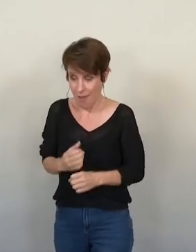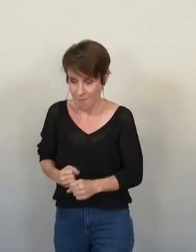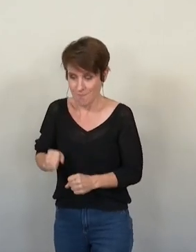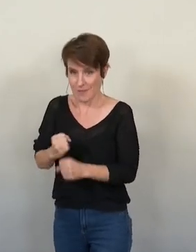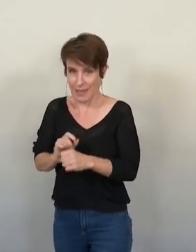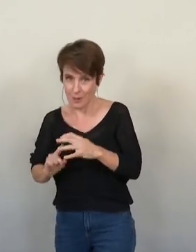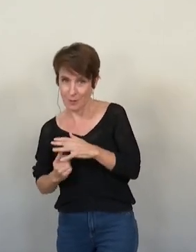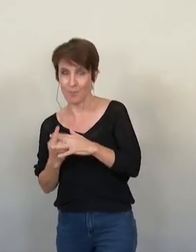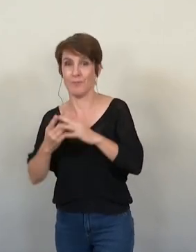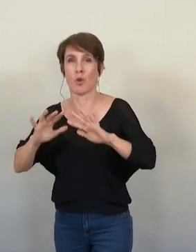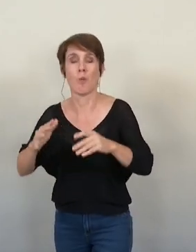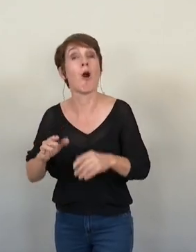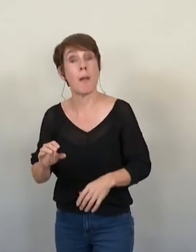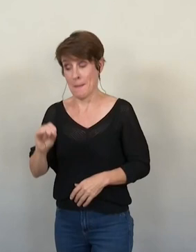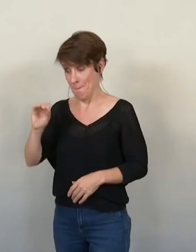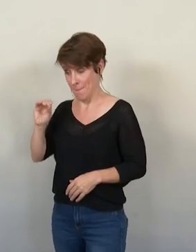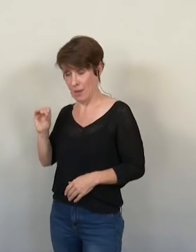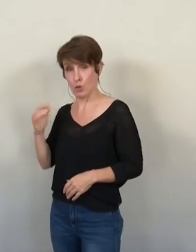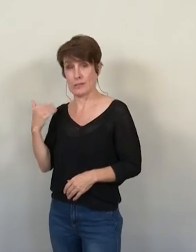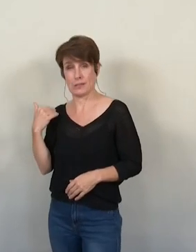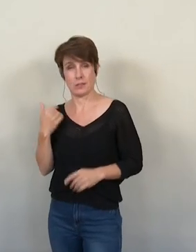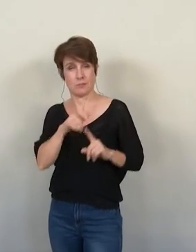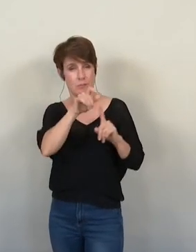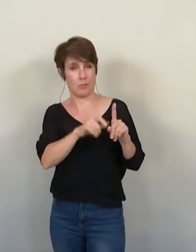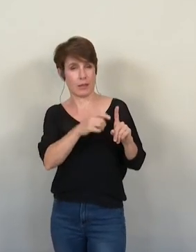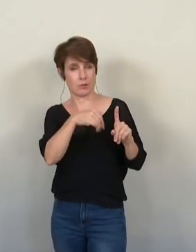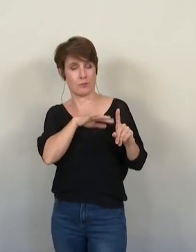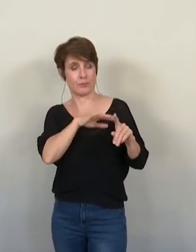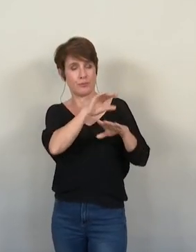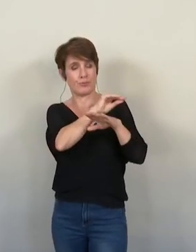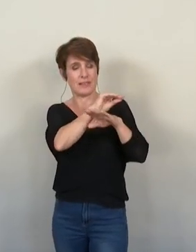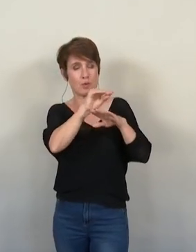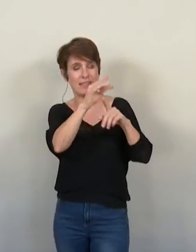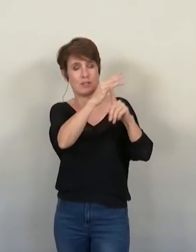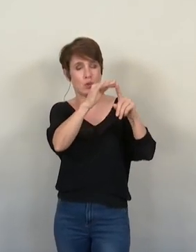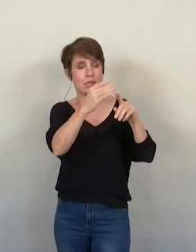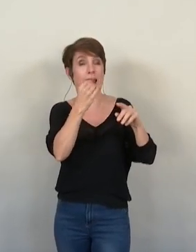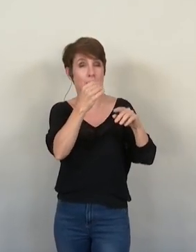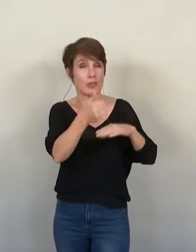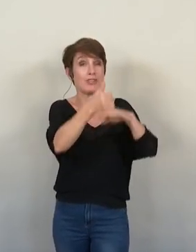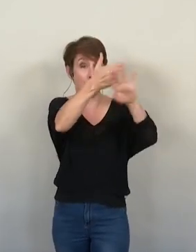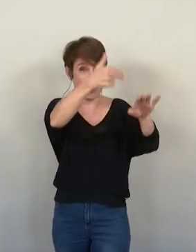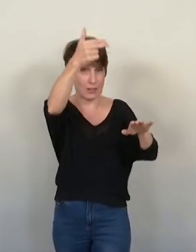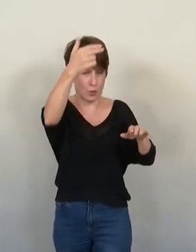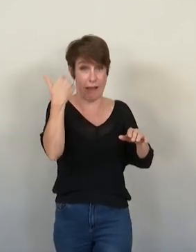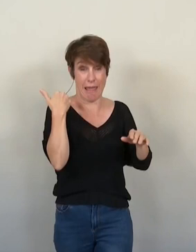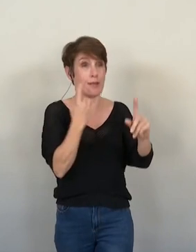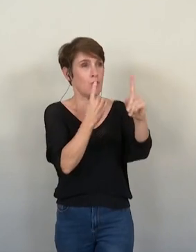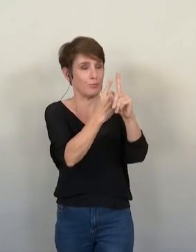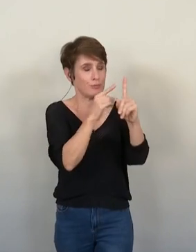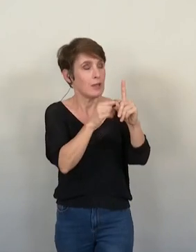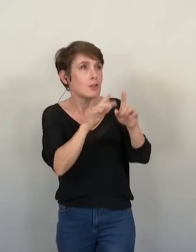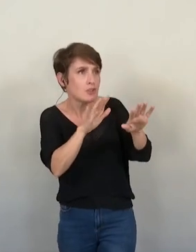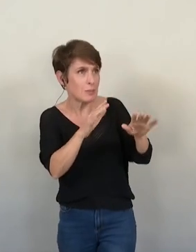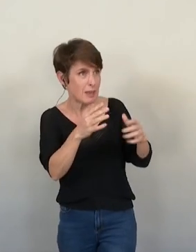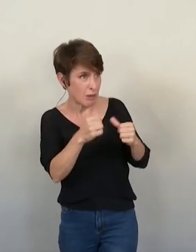encore mercredi dernier avec Matthieu Dalm du de la sécurité sociale de l'alimentation au niveau national sur effectivement les questions d'expérimentation de droit à